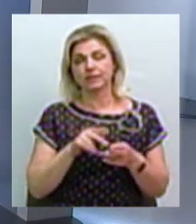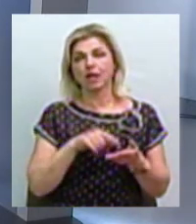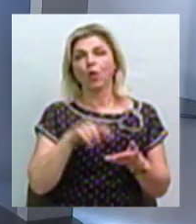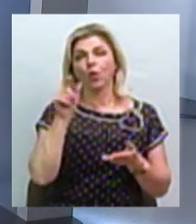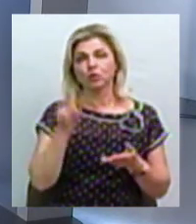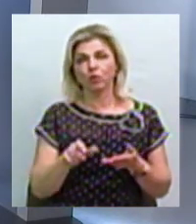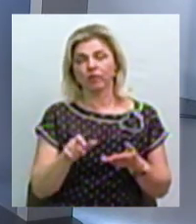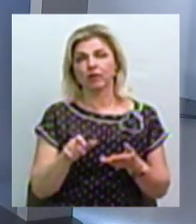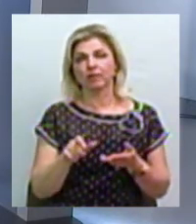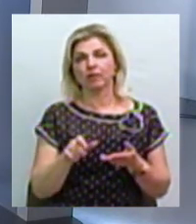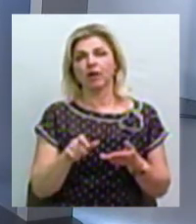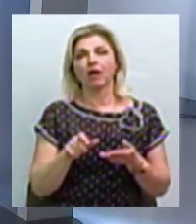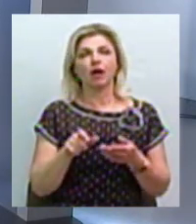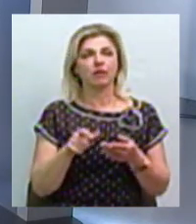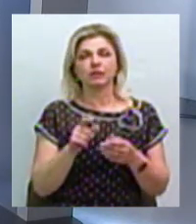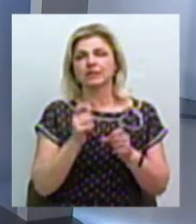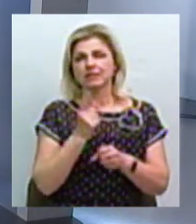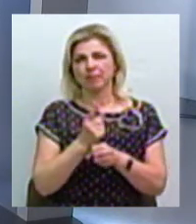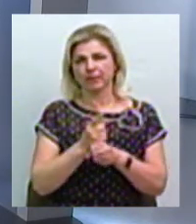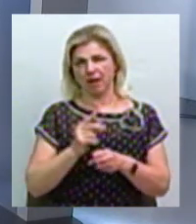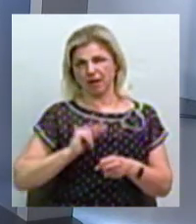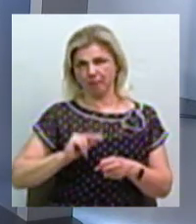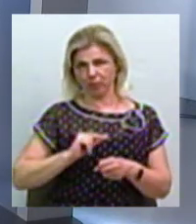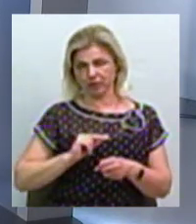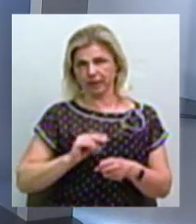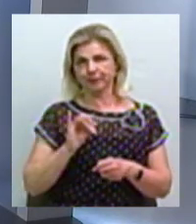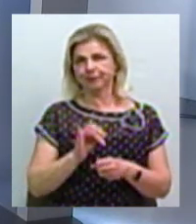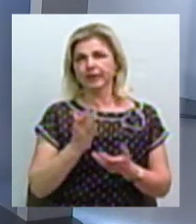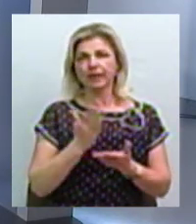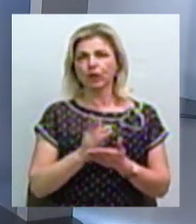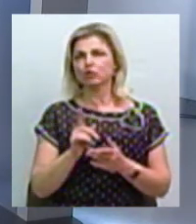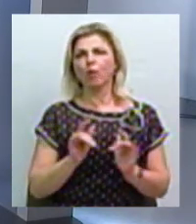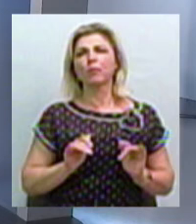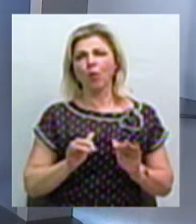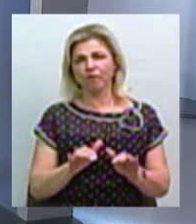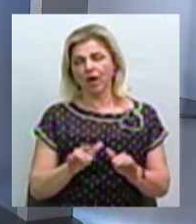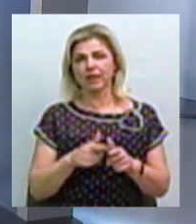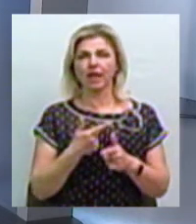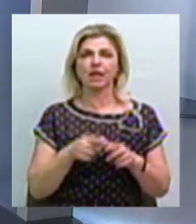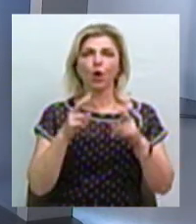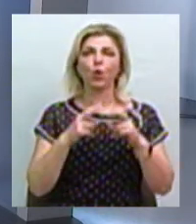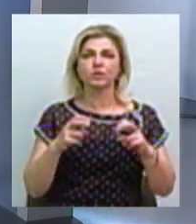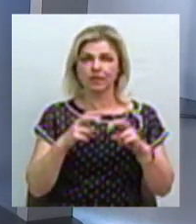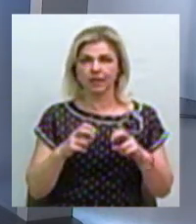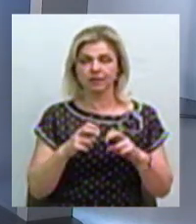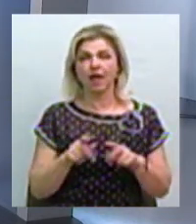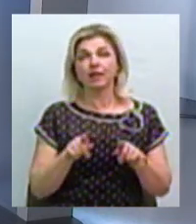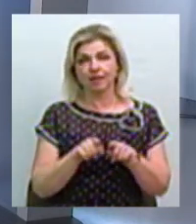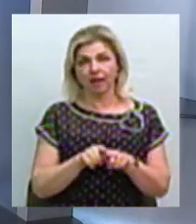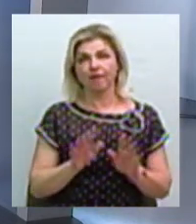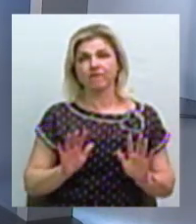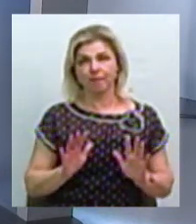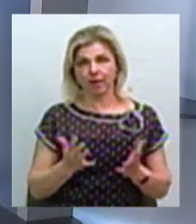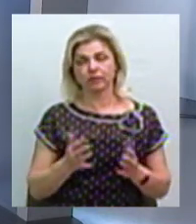особу відсторонено від роботи і відкрите якесь впровадження чи розслідування, лише у таких